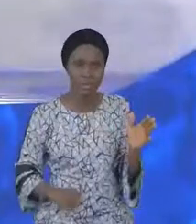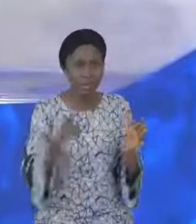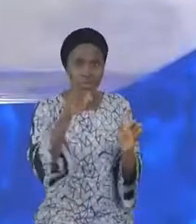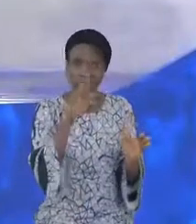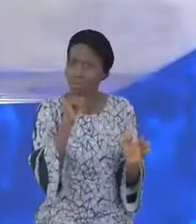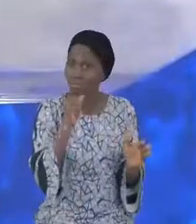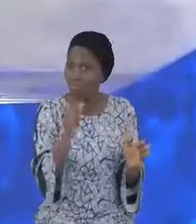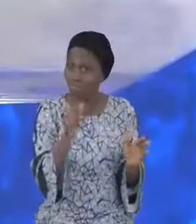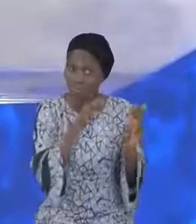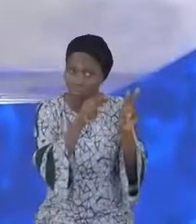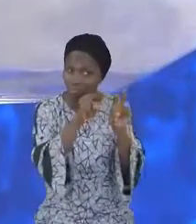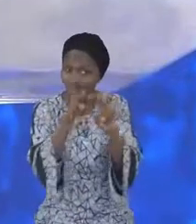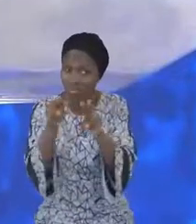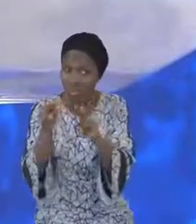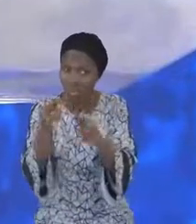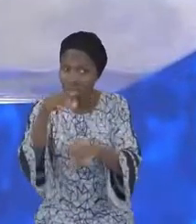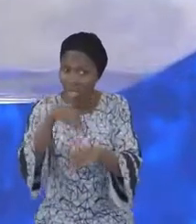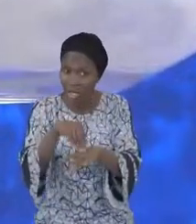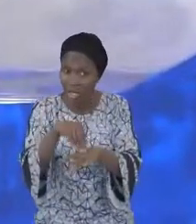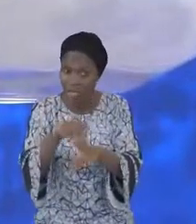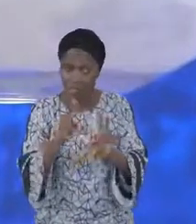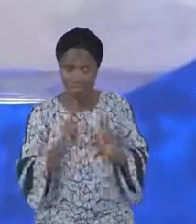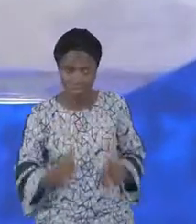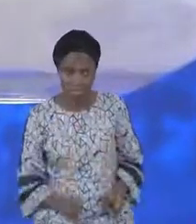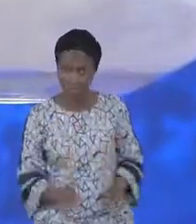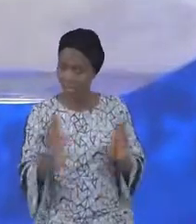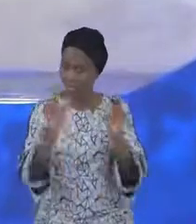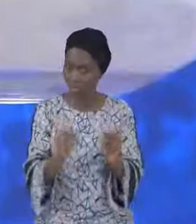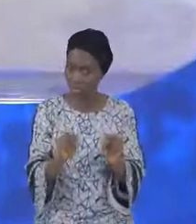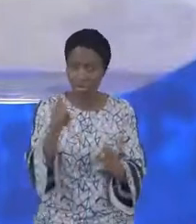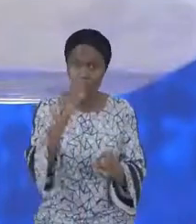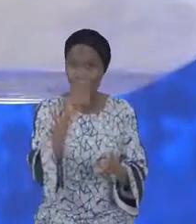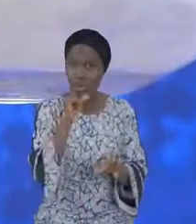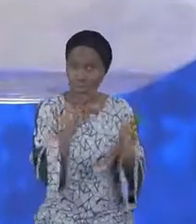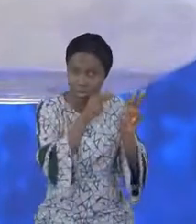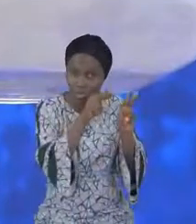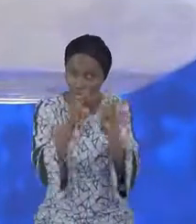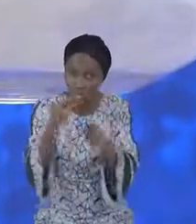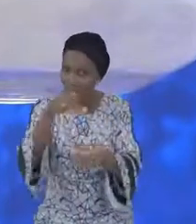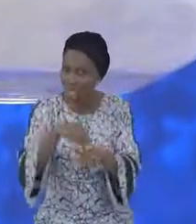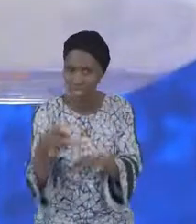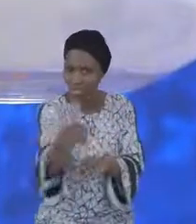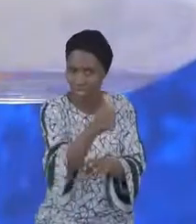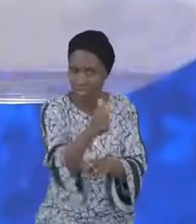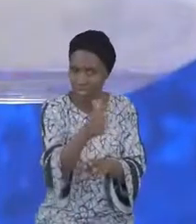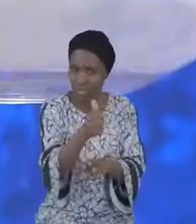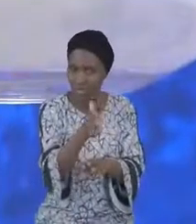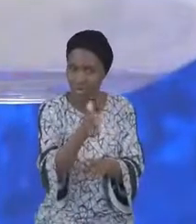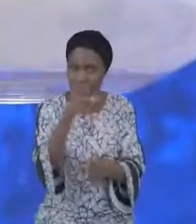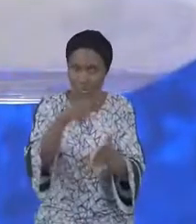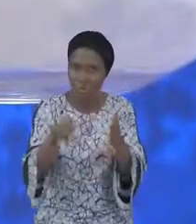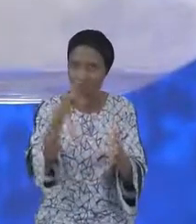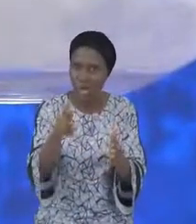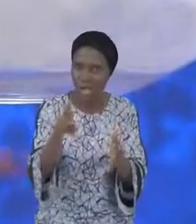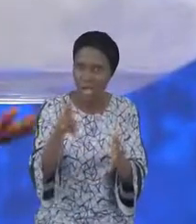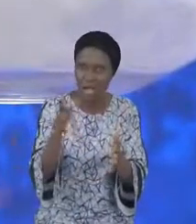ne regardes pas l'homme, tu ne regardes pas même toi-même ce que tu étais la